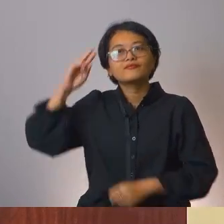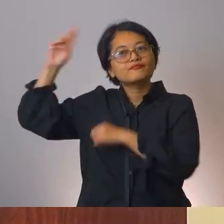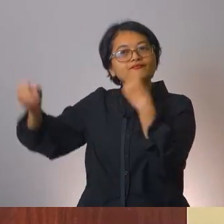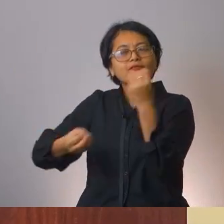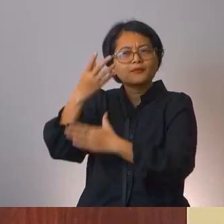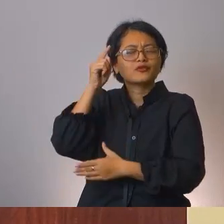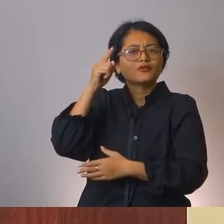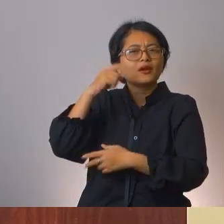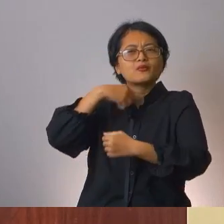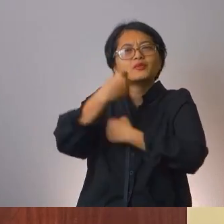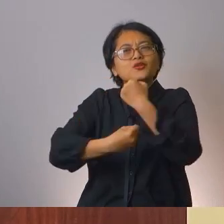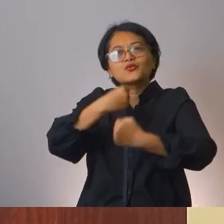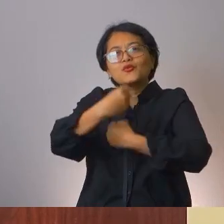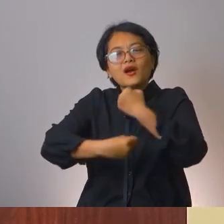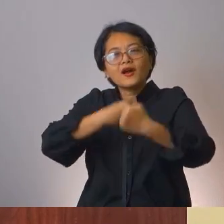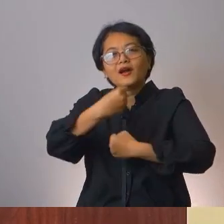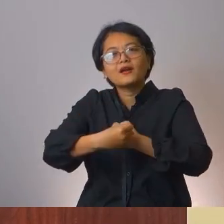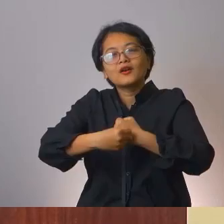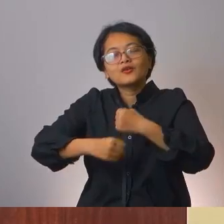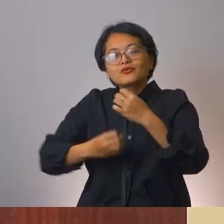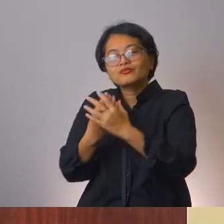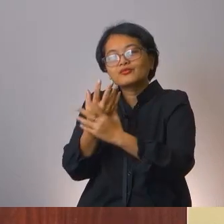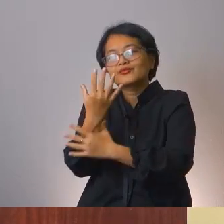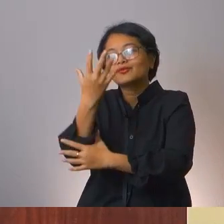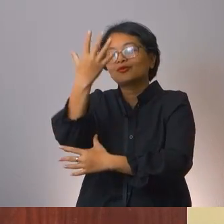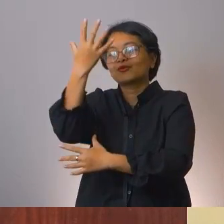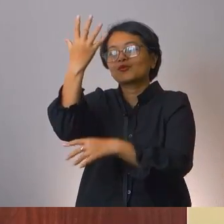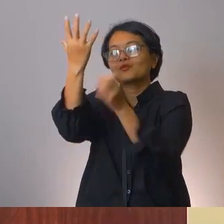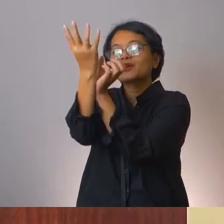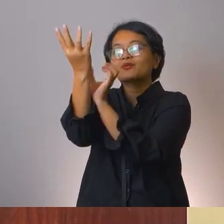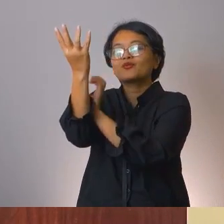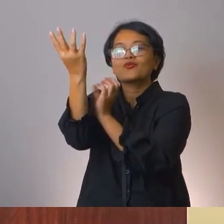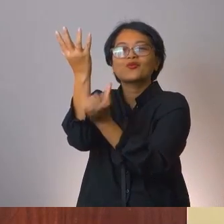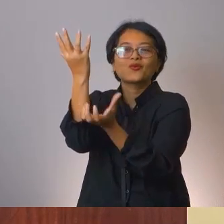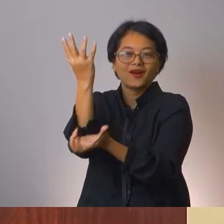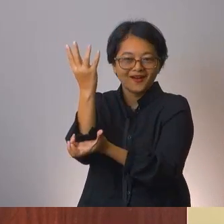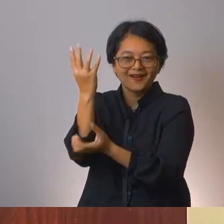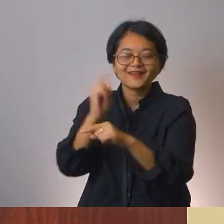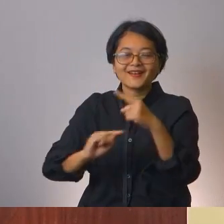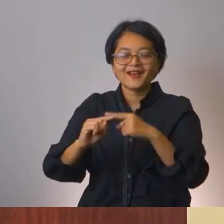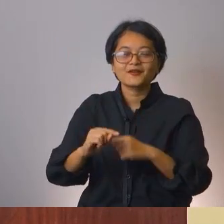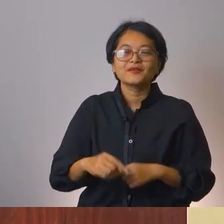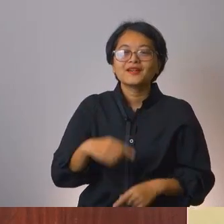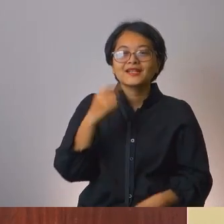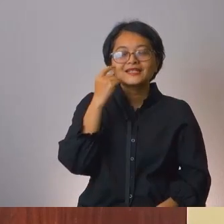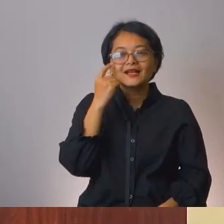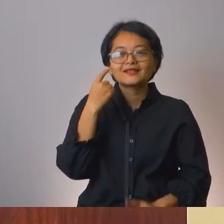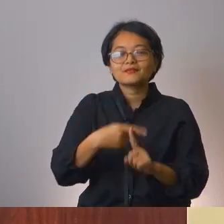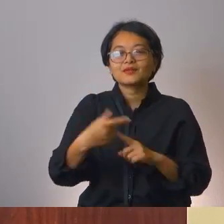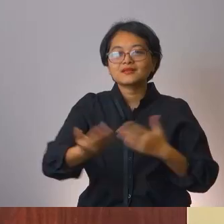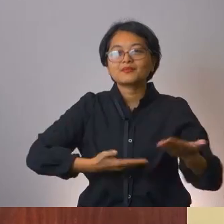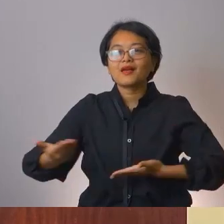tumbuh, berbuah di dalam kehidupan, kesaksian, pelayanan, dan persekutuan gereja.